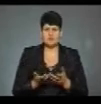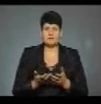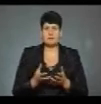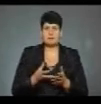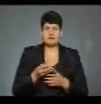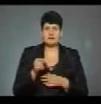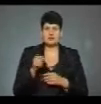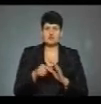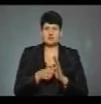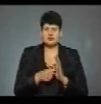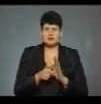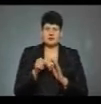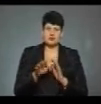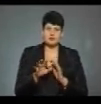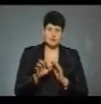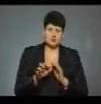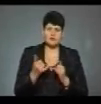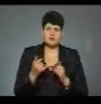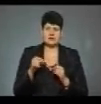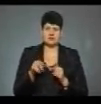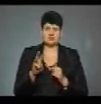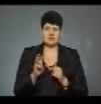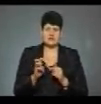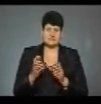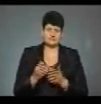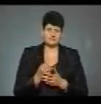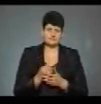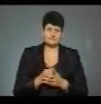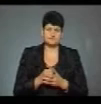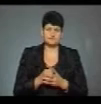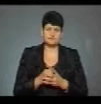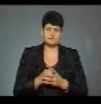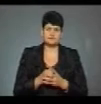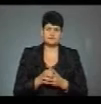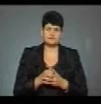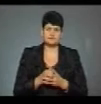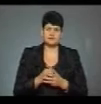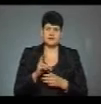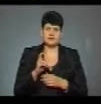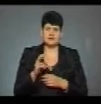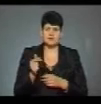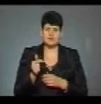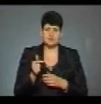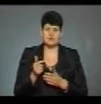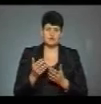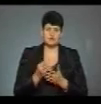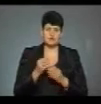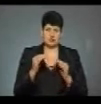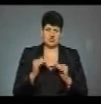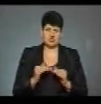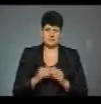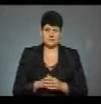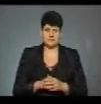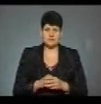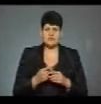платили 1600, 1500, а зараз 1300 вийшло. Так. На 200 гривень вийшло дешевше трошки.